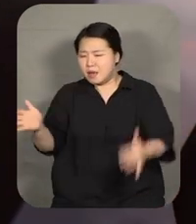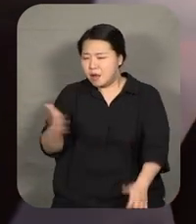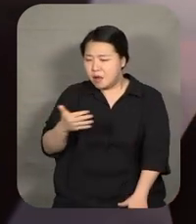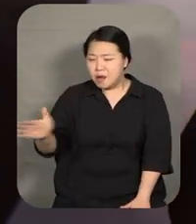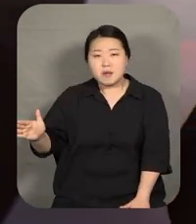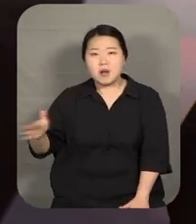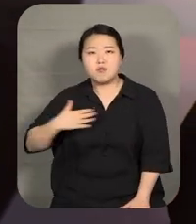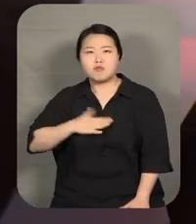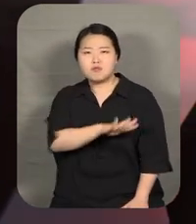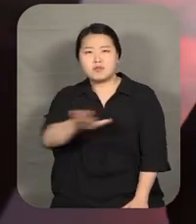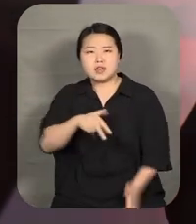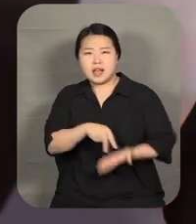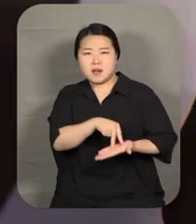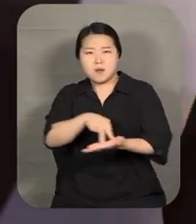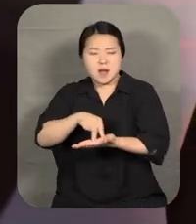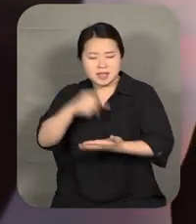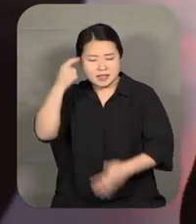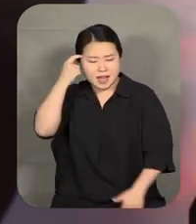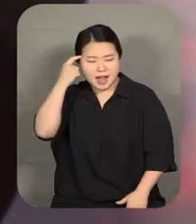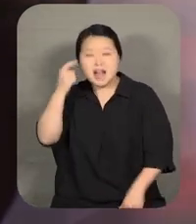고독은 끼어들 틈이 없다.